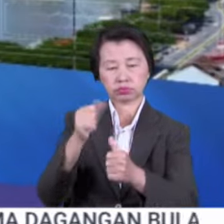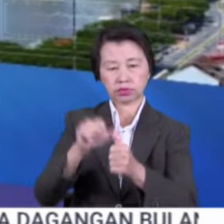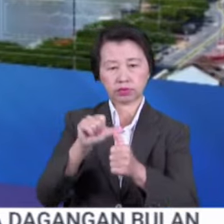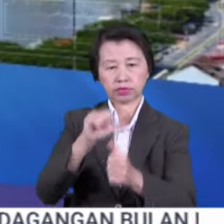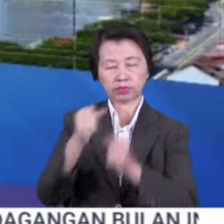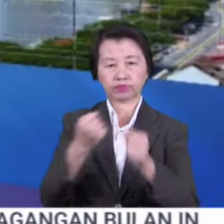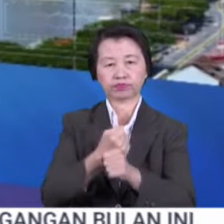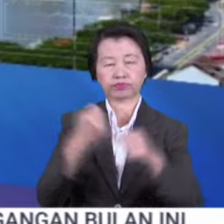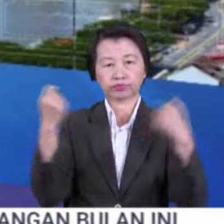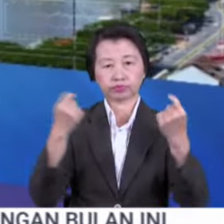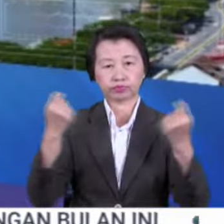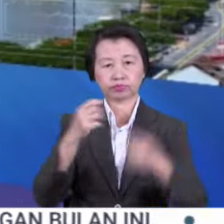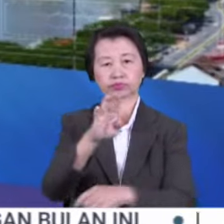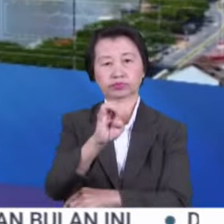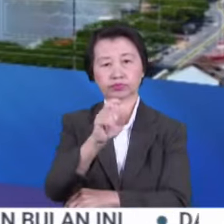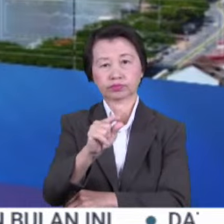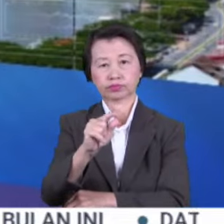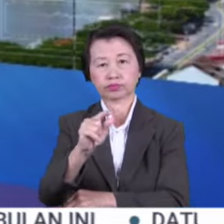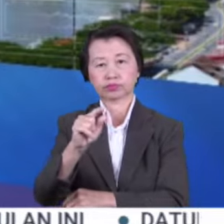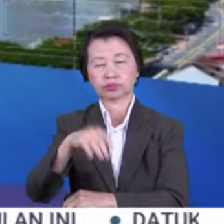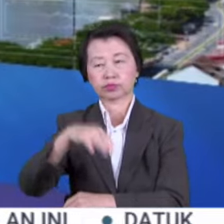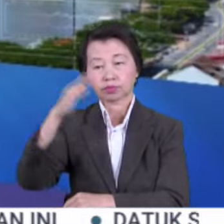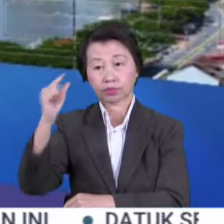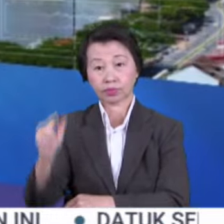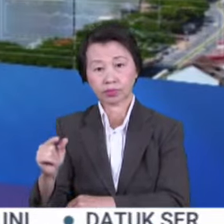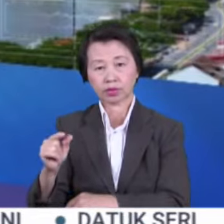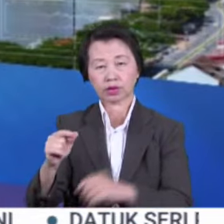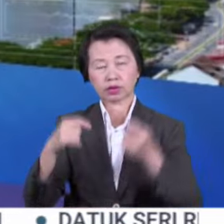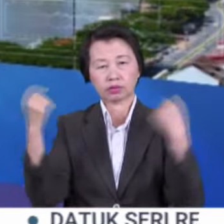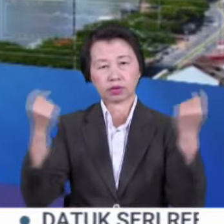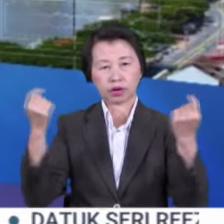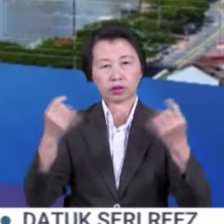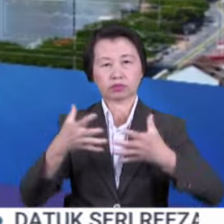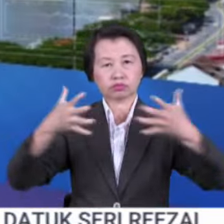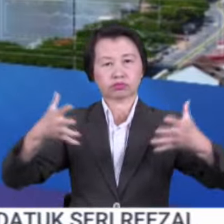sambutan hari Bung Brata diraih ikan secara besar-besaran